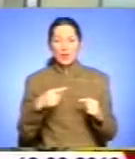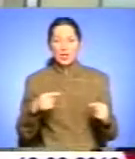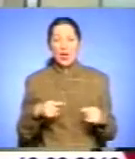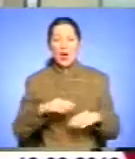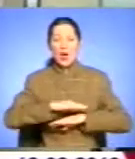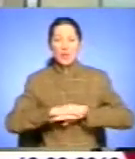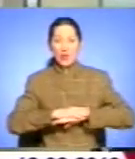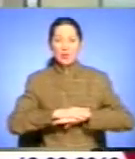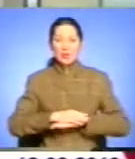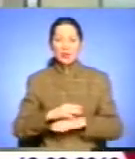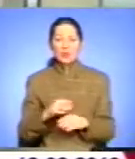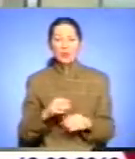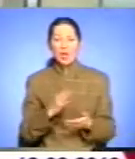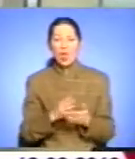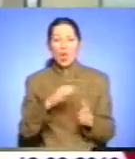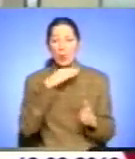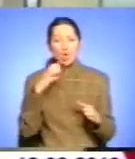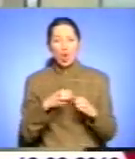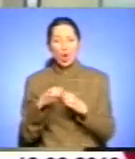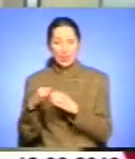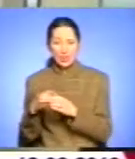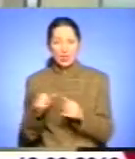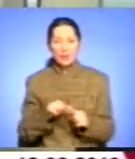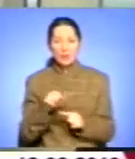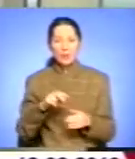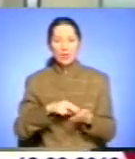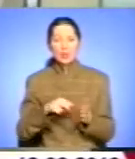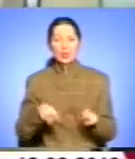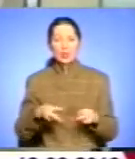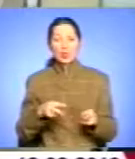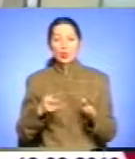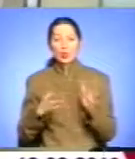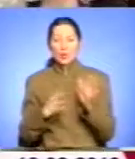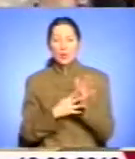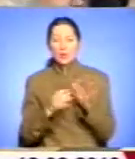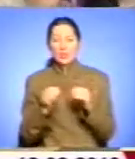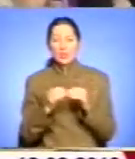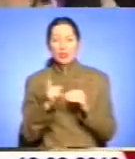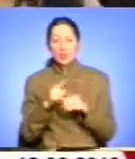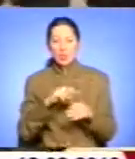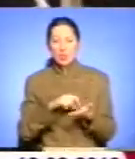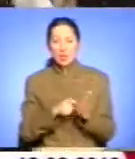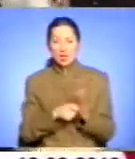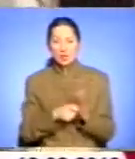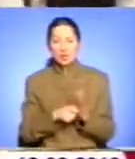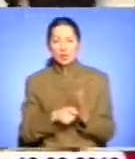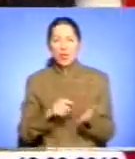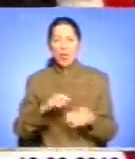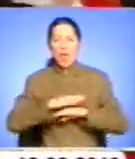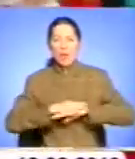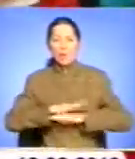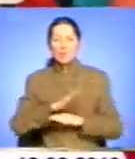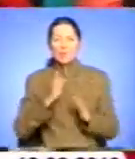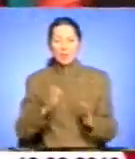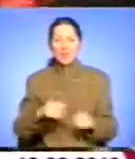багато цікавих колективів, зокрема танцюють, наприклад, 10 клас, 9, 11. Віденський бал – це не лише танці та обрання